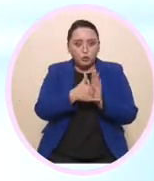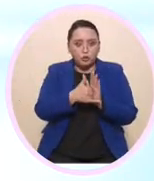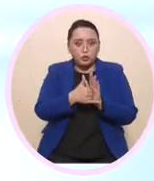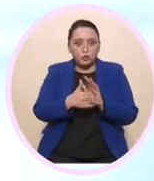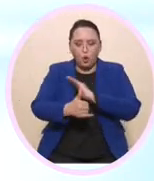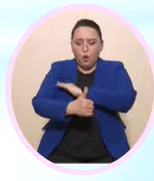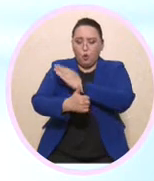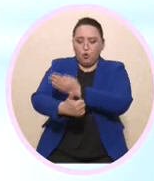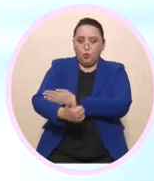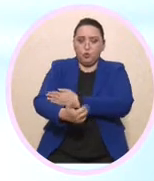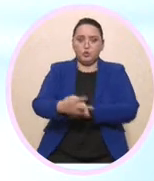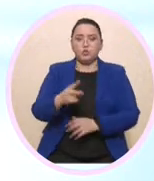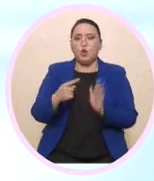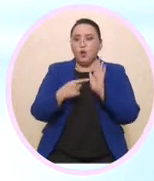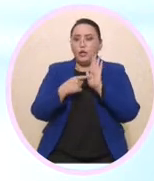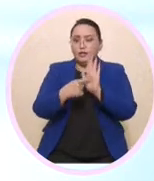болвол нялх хүүхдийн дүр.